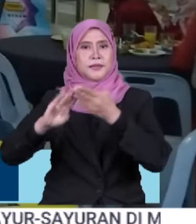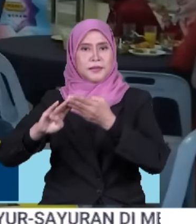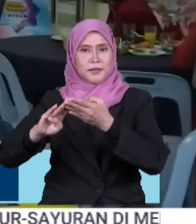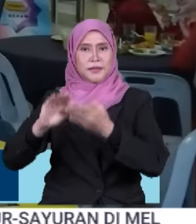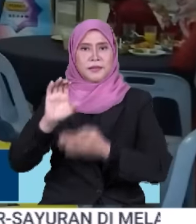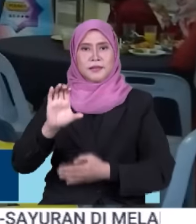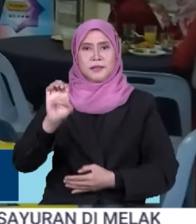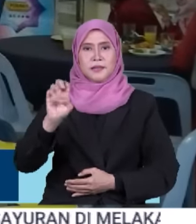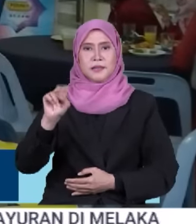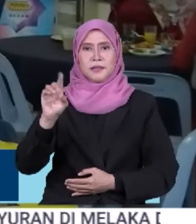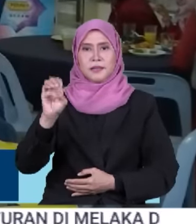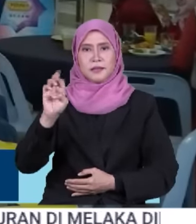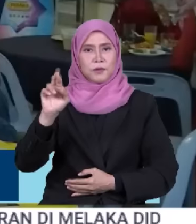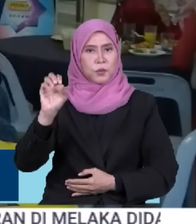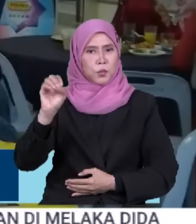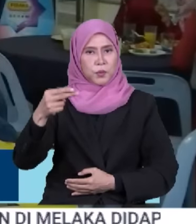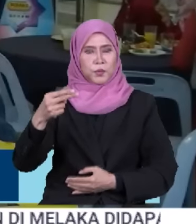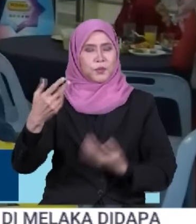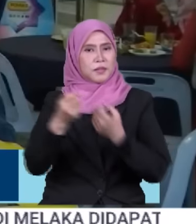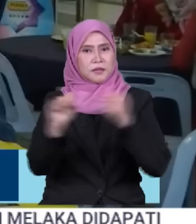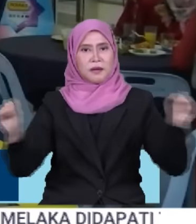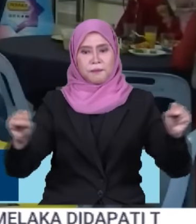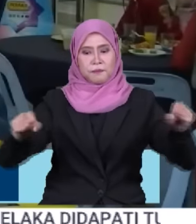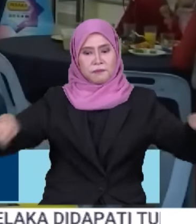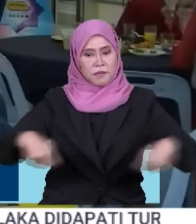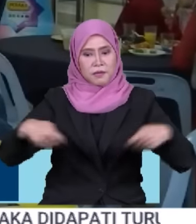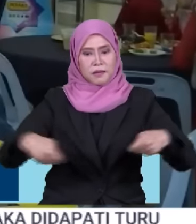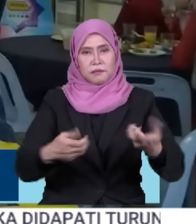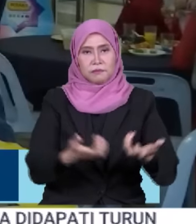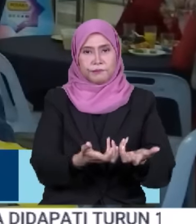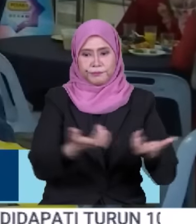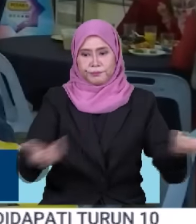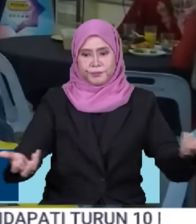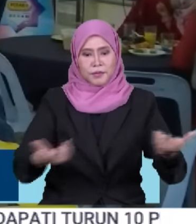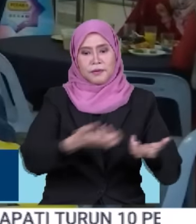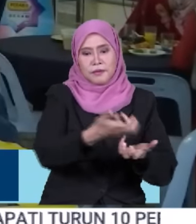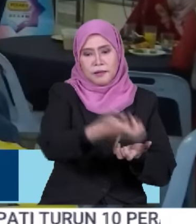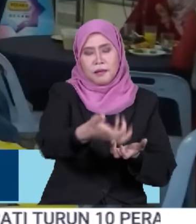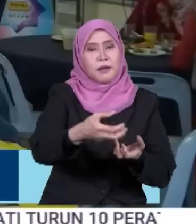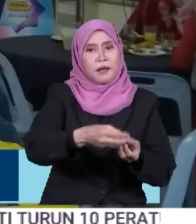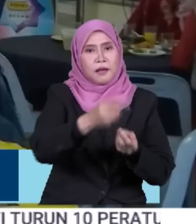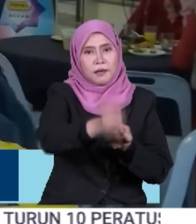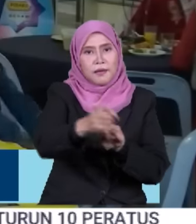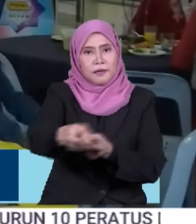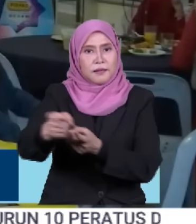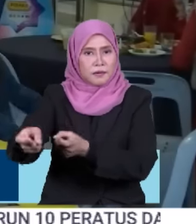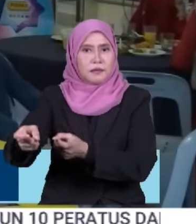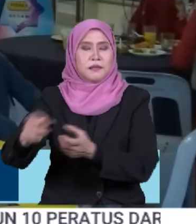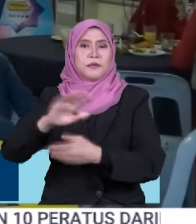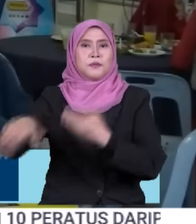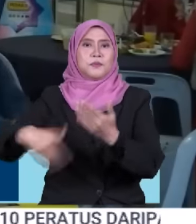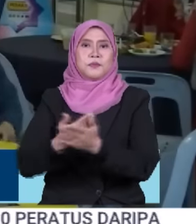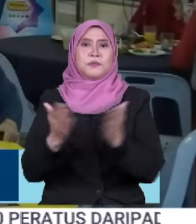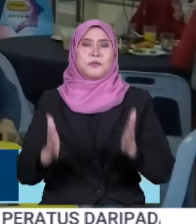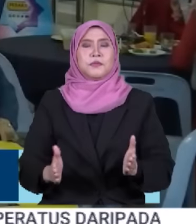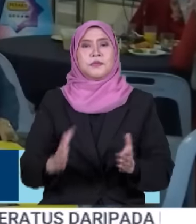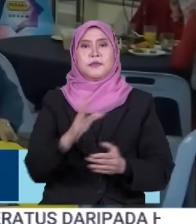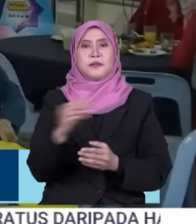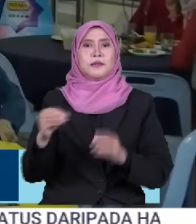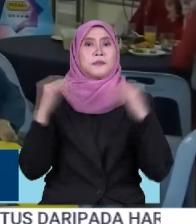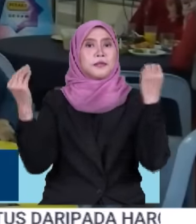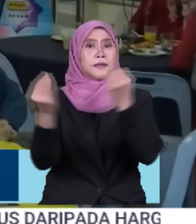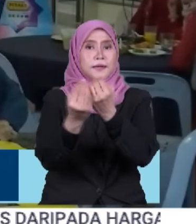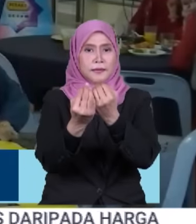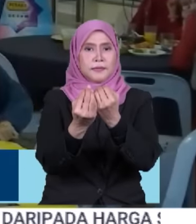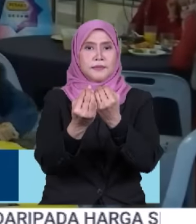Cenderoh. Dan bubur lambu yang telah siap dimasak kemudian diagih di antara agensi yang terlibat dan juga kepada